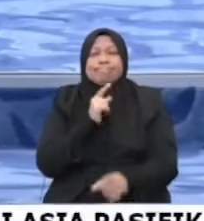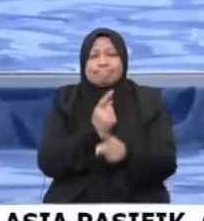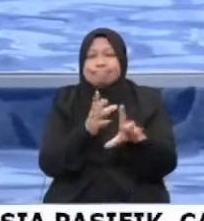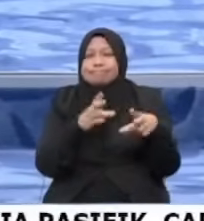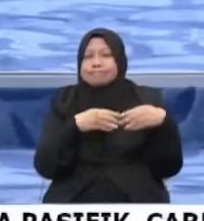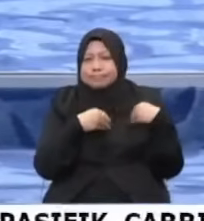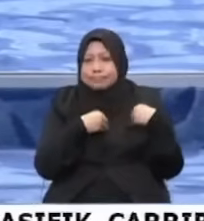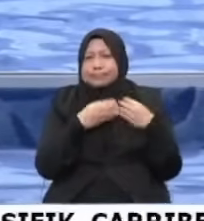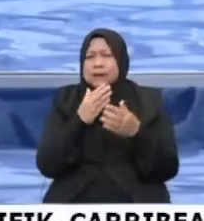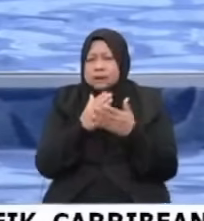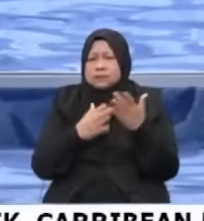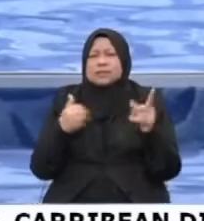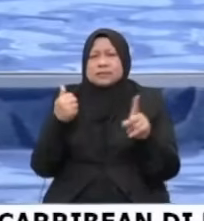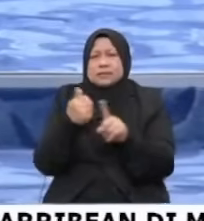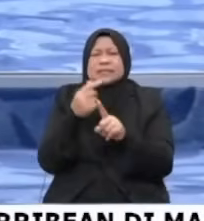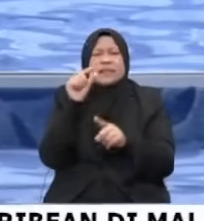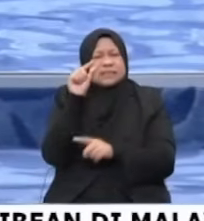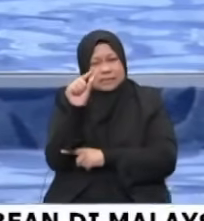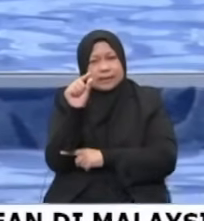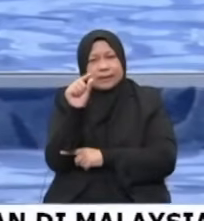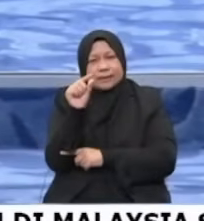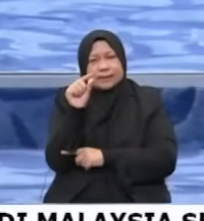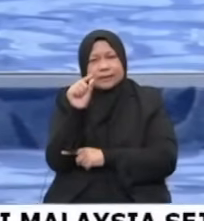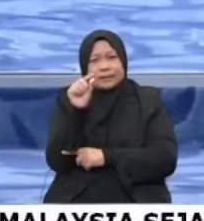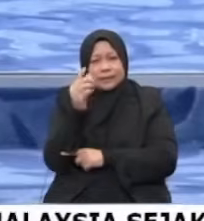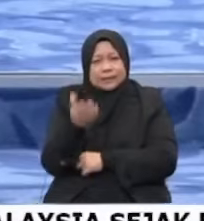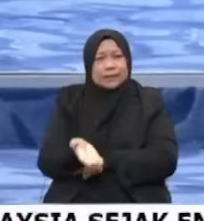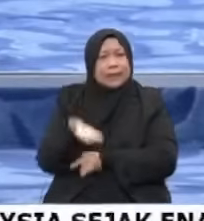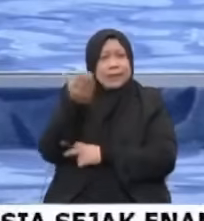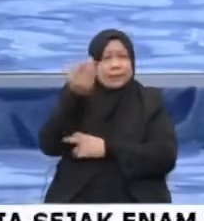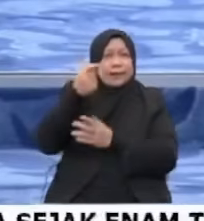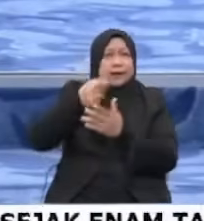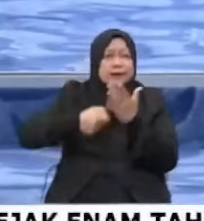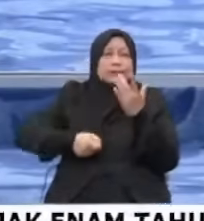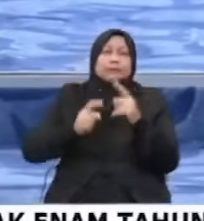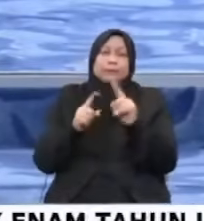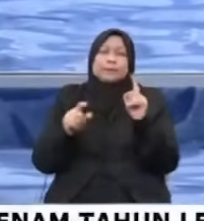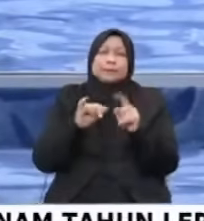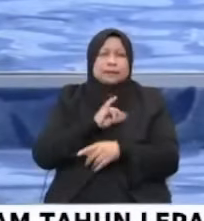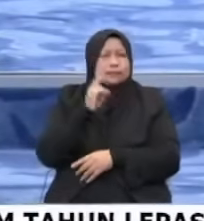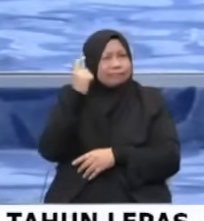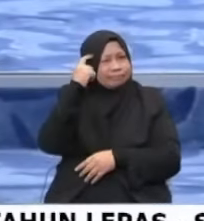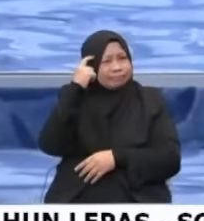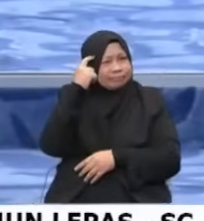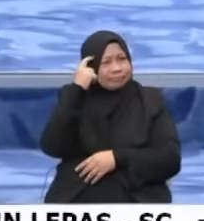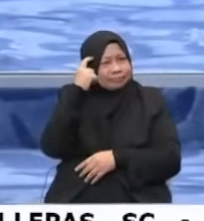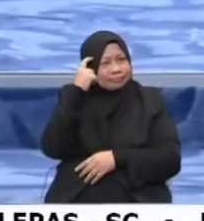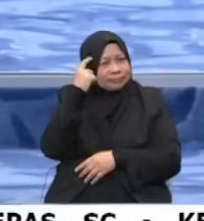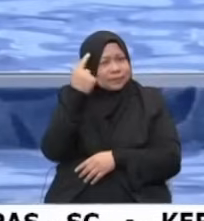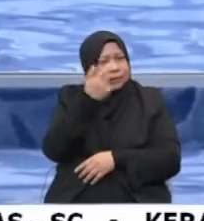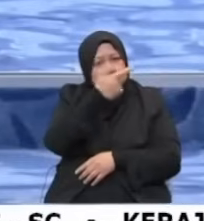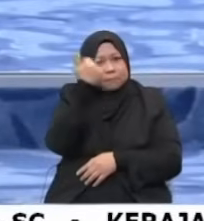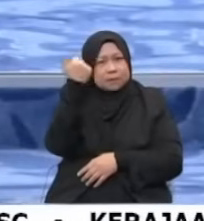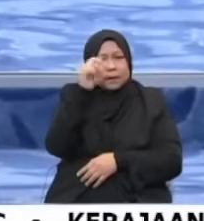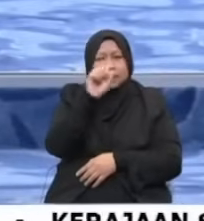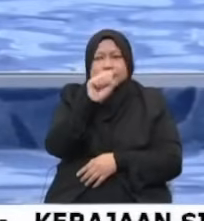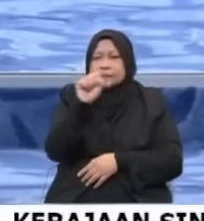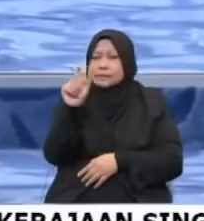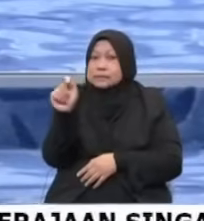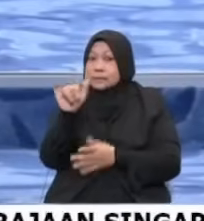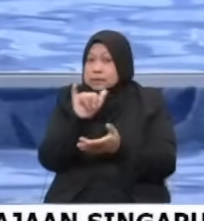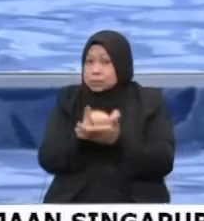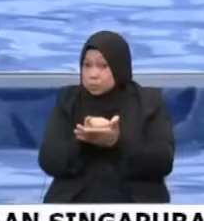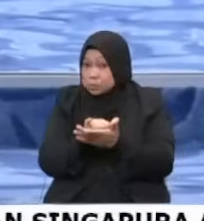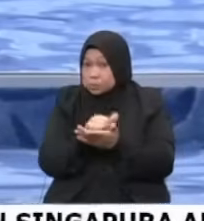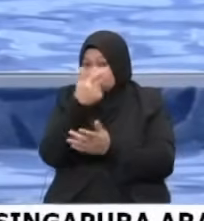ada impakct kecil kenaikan harga tetapi saya tidak fikir oleh kerana sst itu